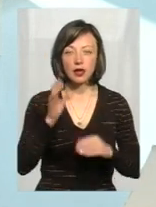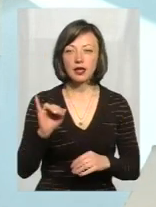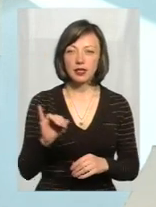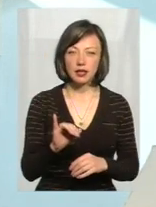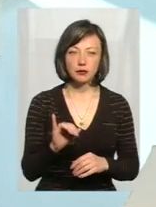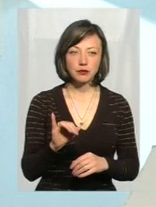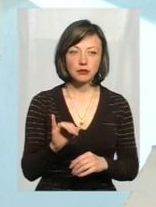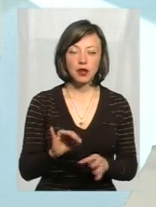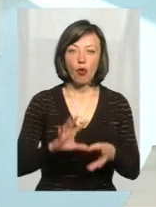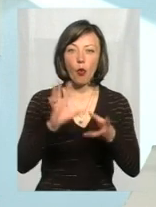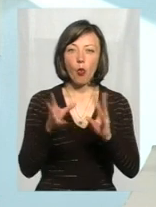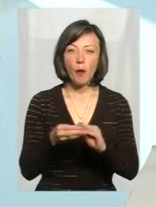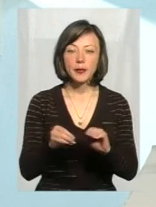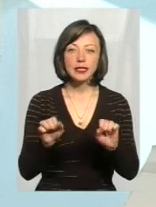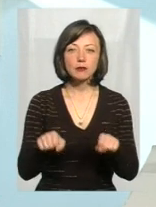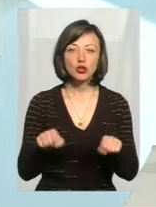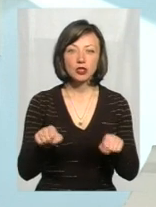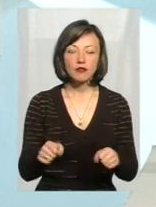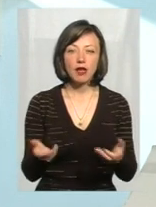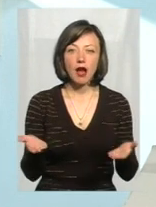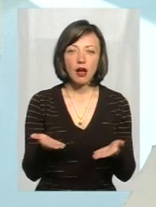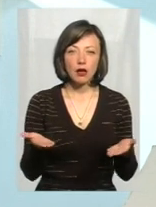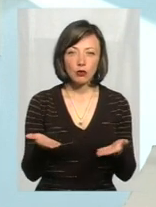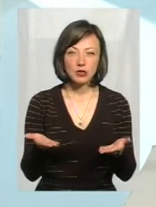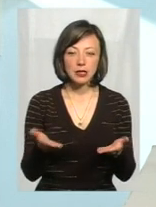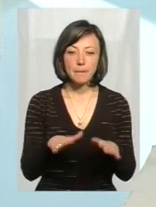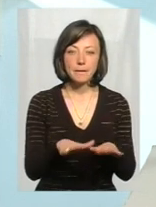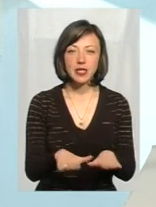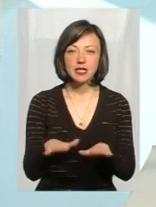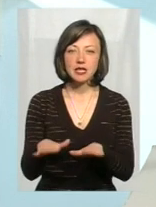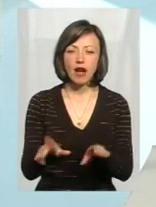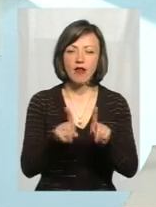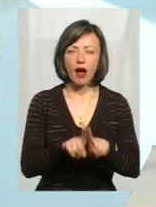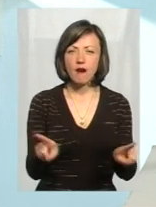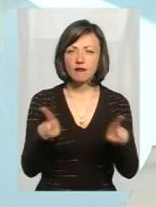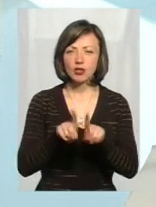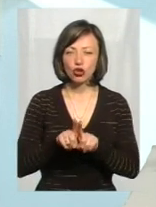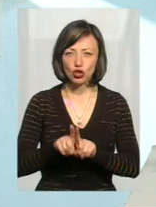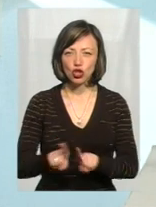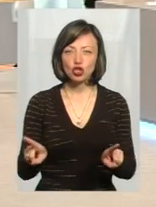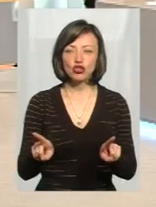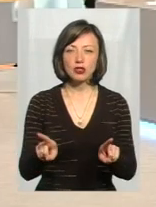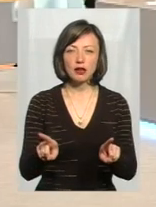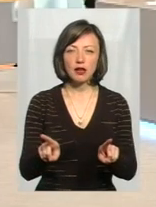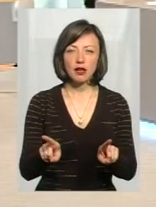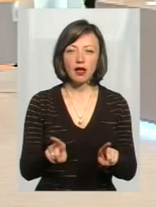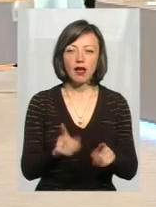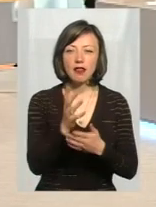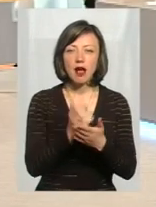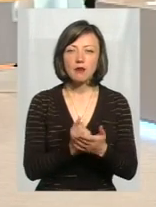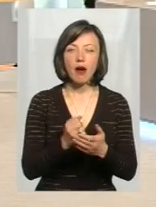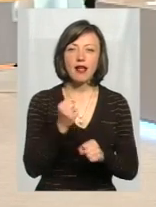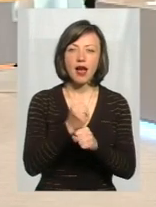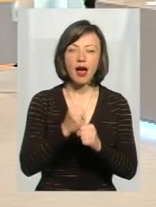і комплекс, можливо, якихось місцевих автентичних таких надбань,